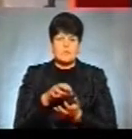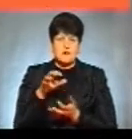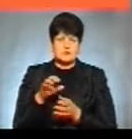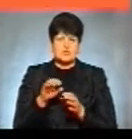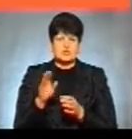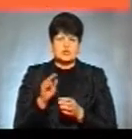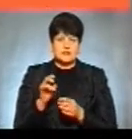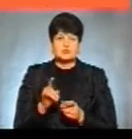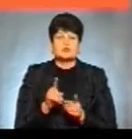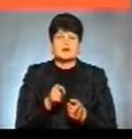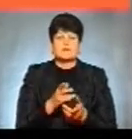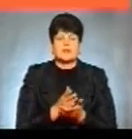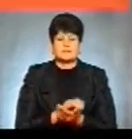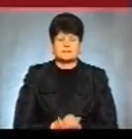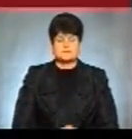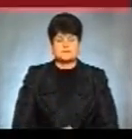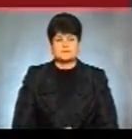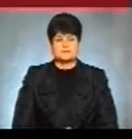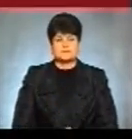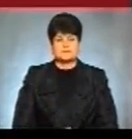там є.